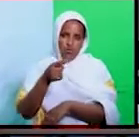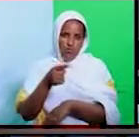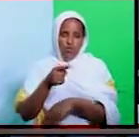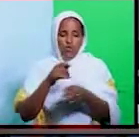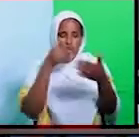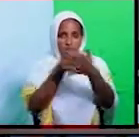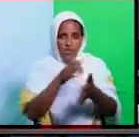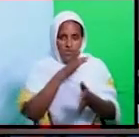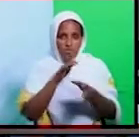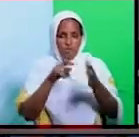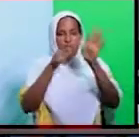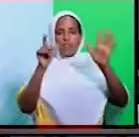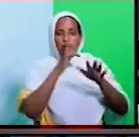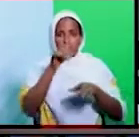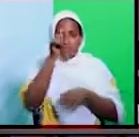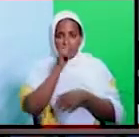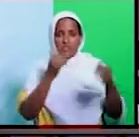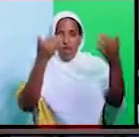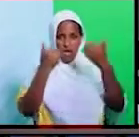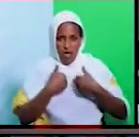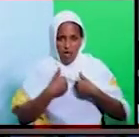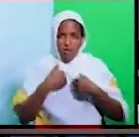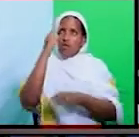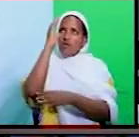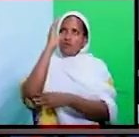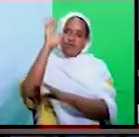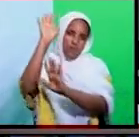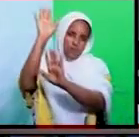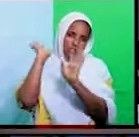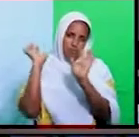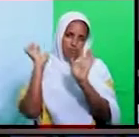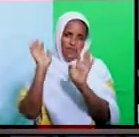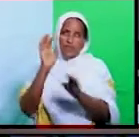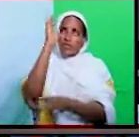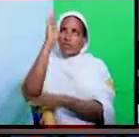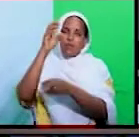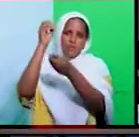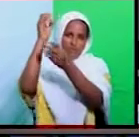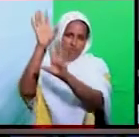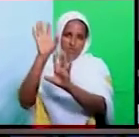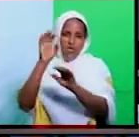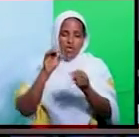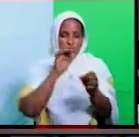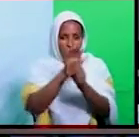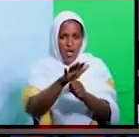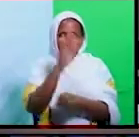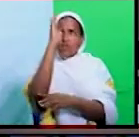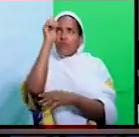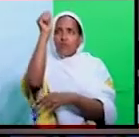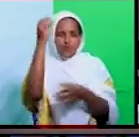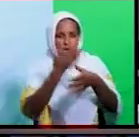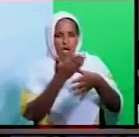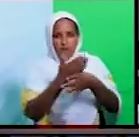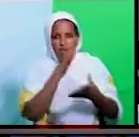ሙሴ በደብረ ሲና ወጣ። እንግዲህ በደብረ ሲና ምን እንደነበረ 40 ቀን እንዴት እንደነበረ ከዛ ምን ይዞ እንደወረደ እንዲህ ያለውን ሁሉ ኋላ